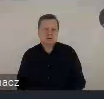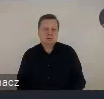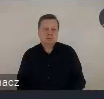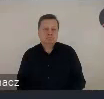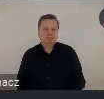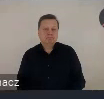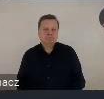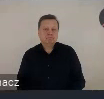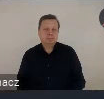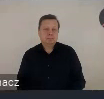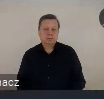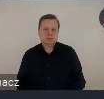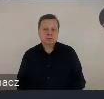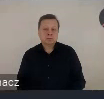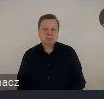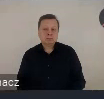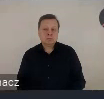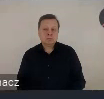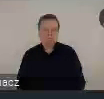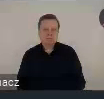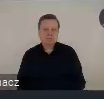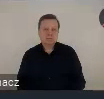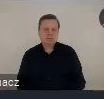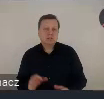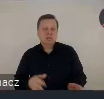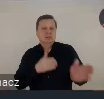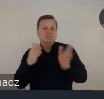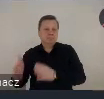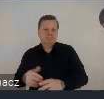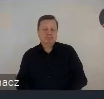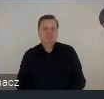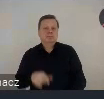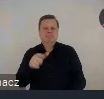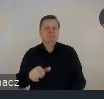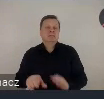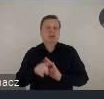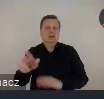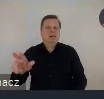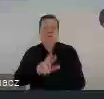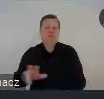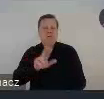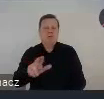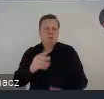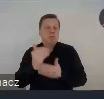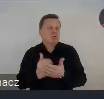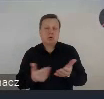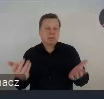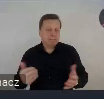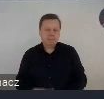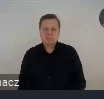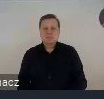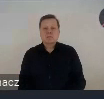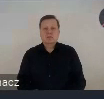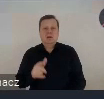I teraz dochodzimy do tego, do kogo jest skierowany ten program. Jest to jeden z